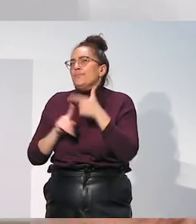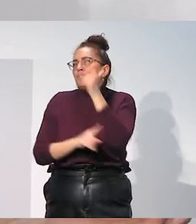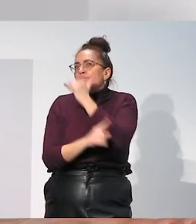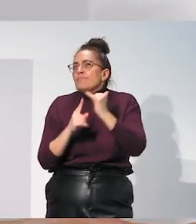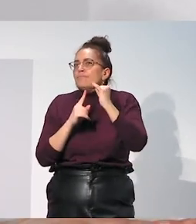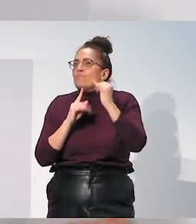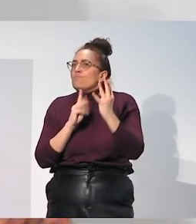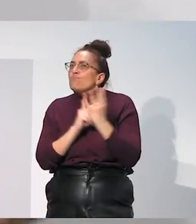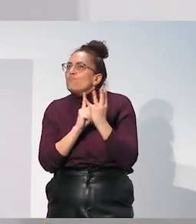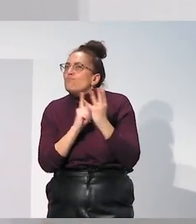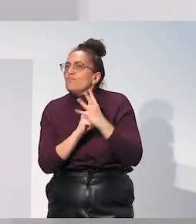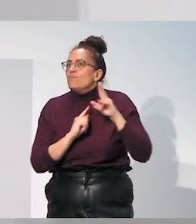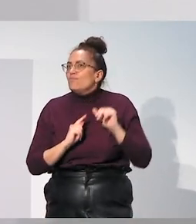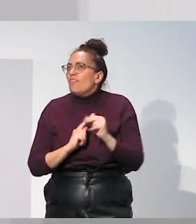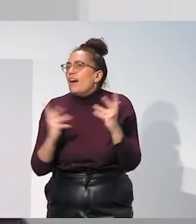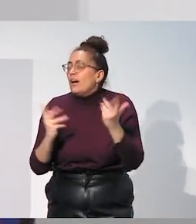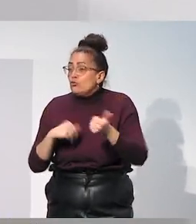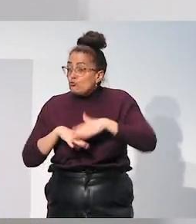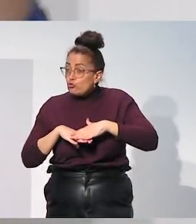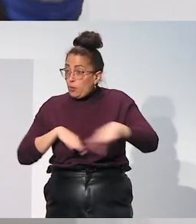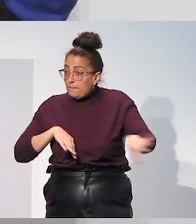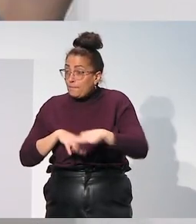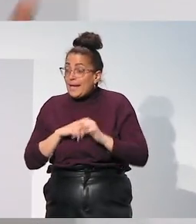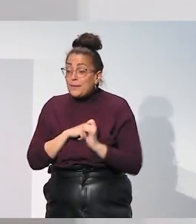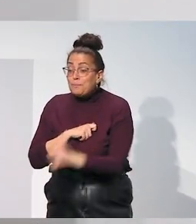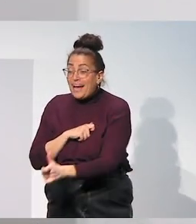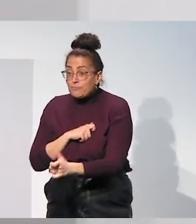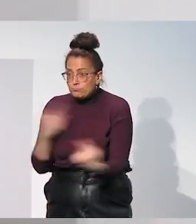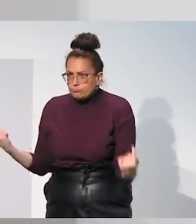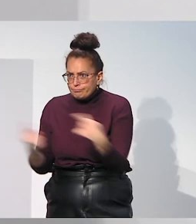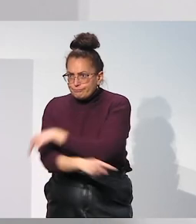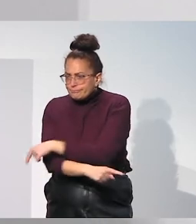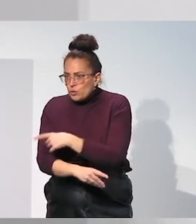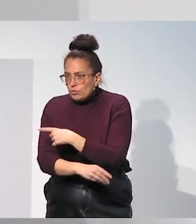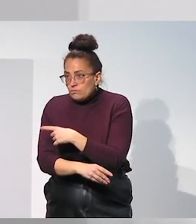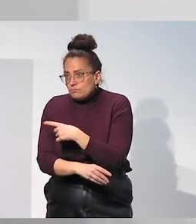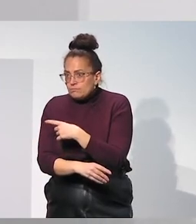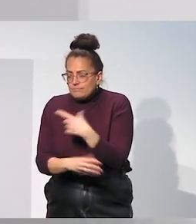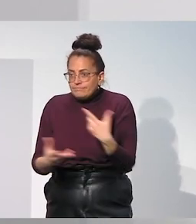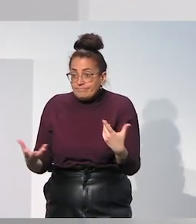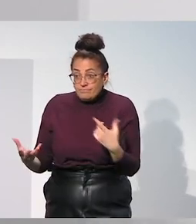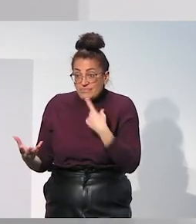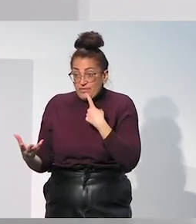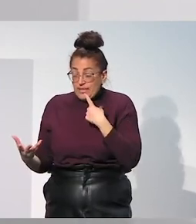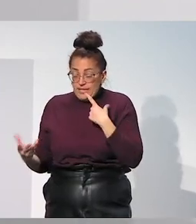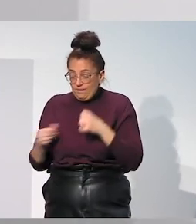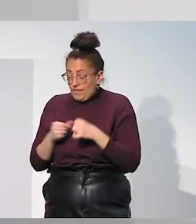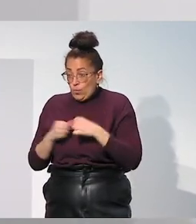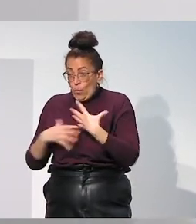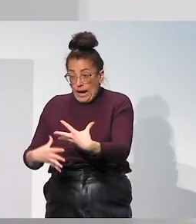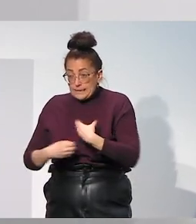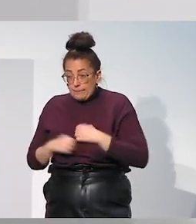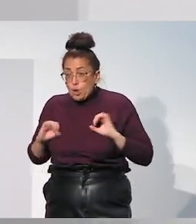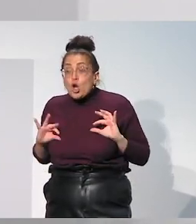dès le début du mariage qui, évidemment, rend cette vie-là intenable, je pèse mon